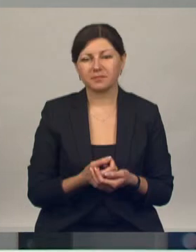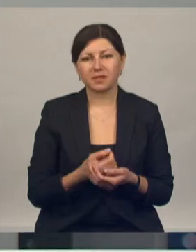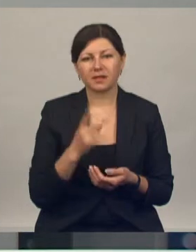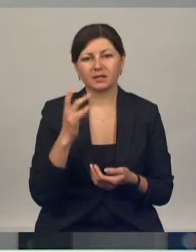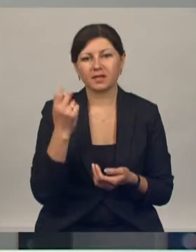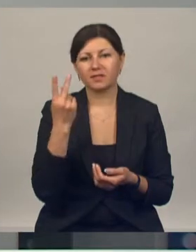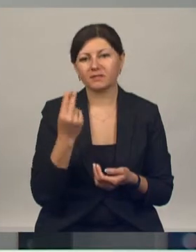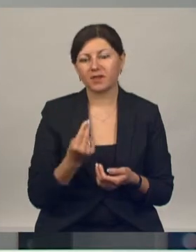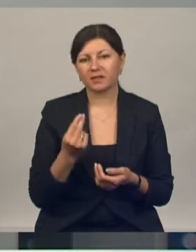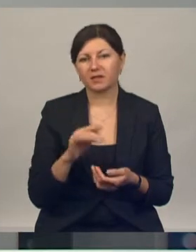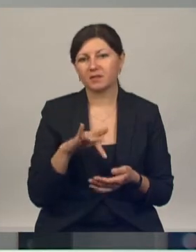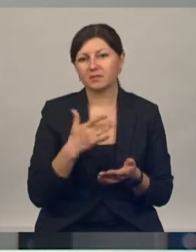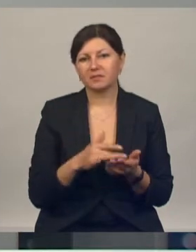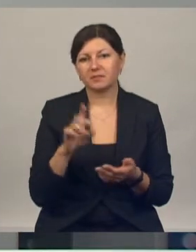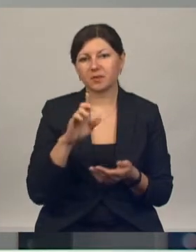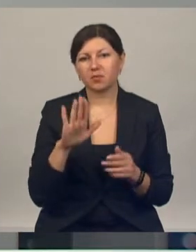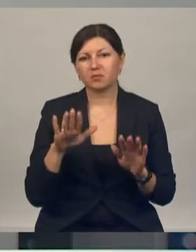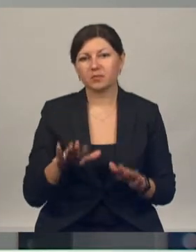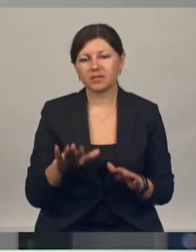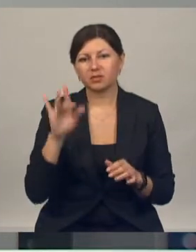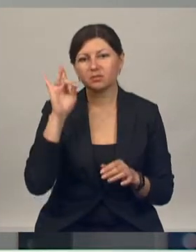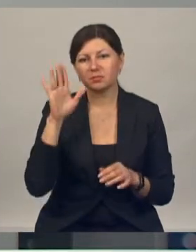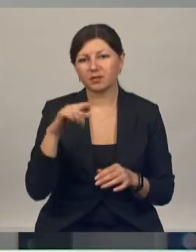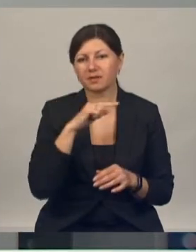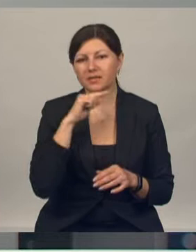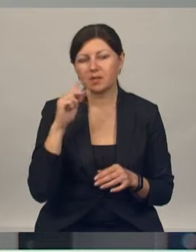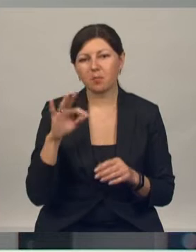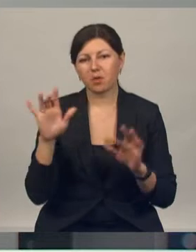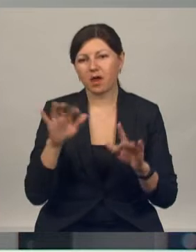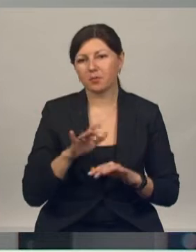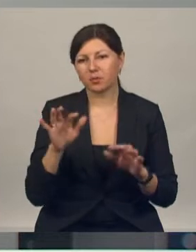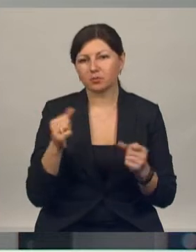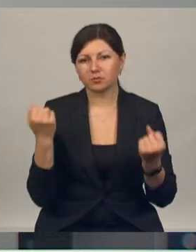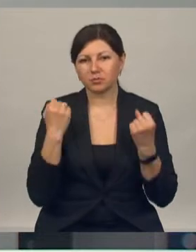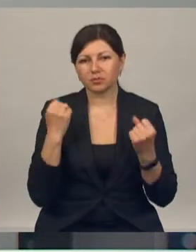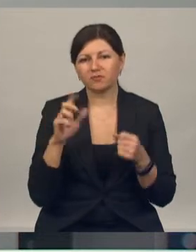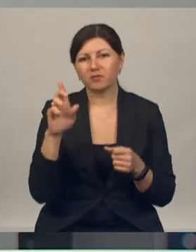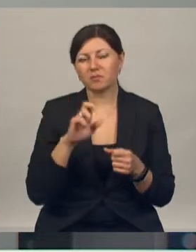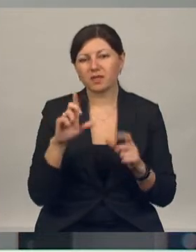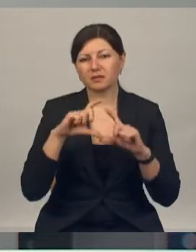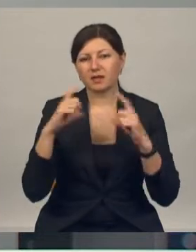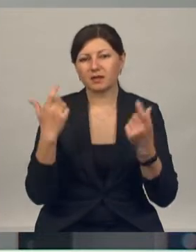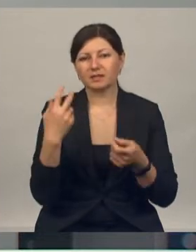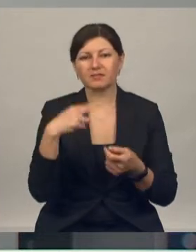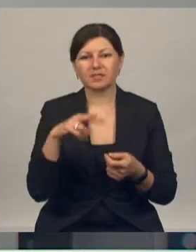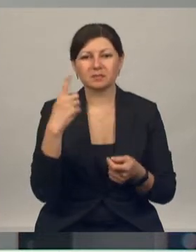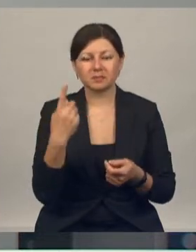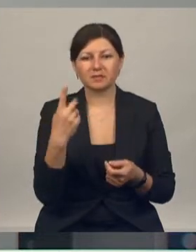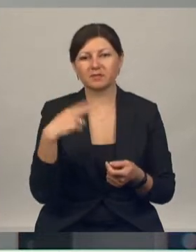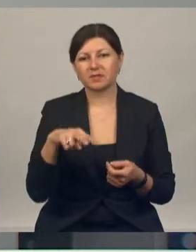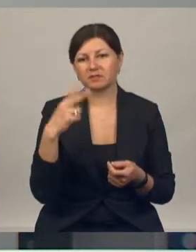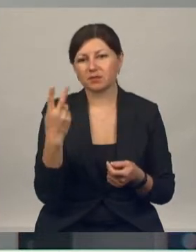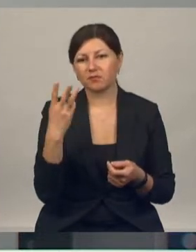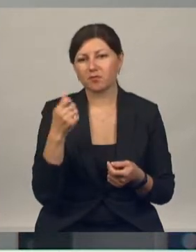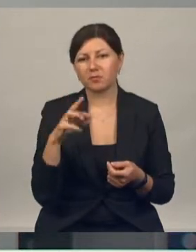На 2 дня областной центр станет площадкой чемпионата России по компьютерному спорту. В Белгород-арене 21 и 22